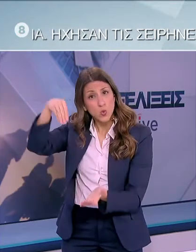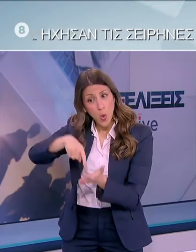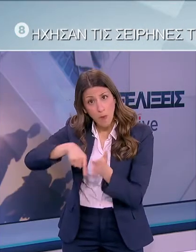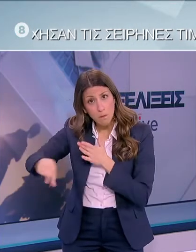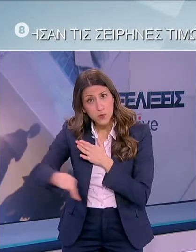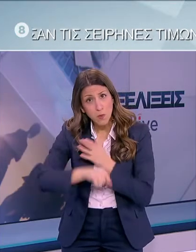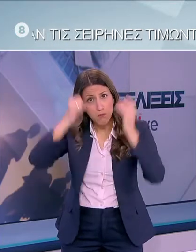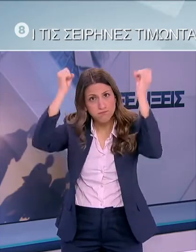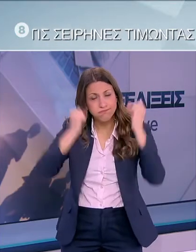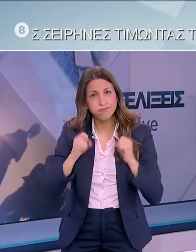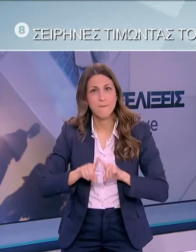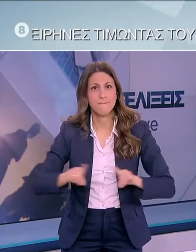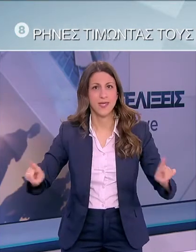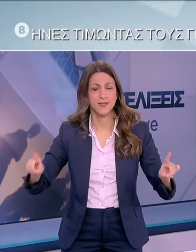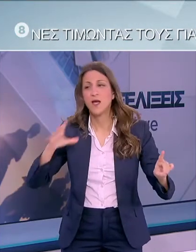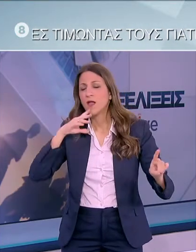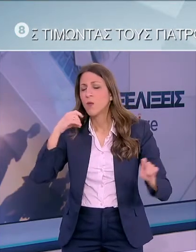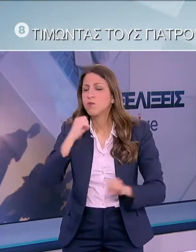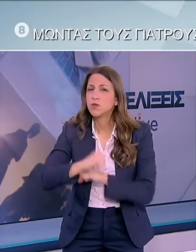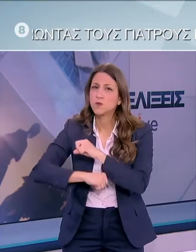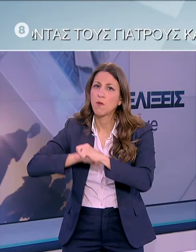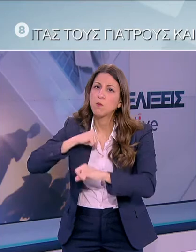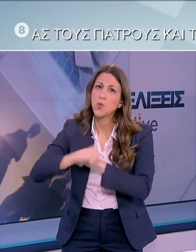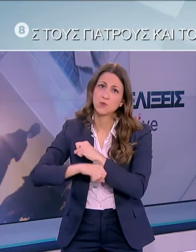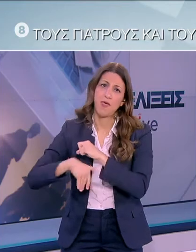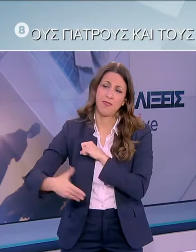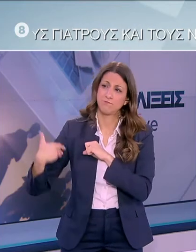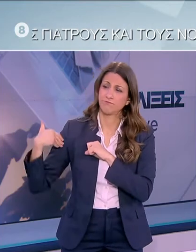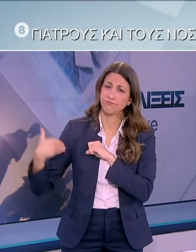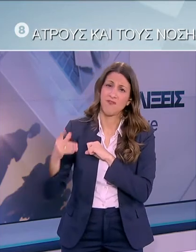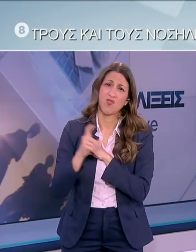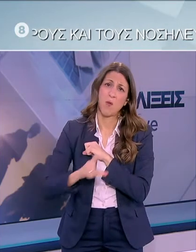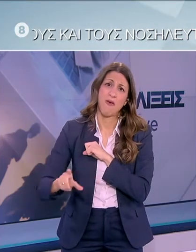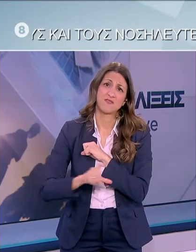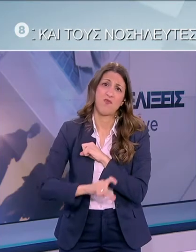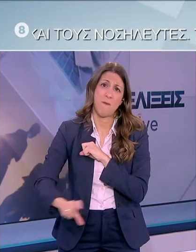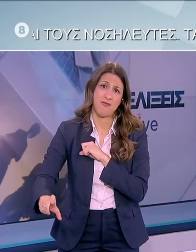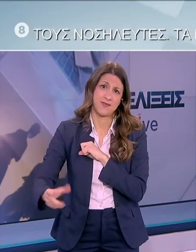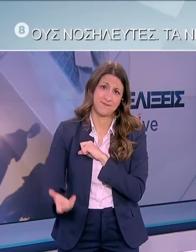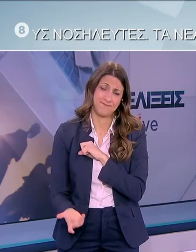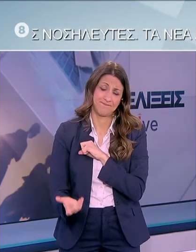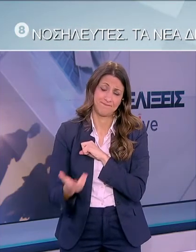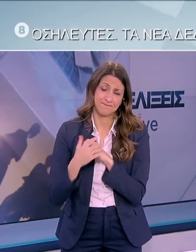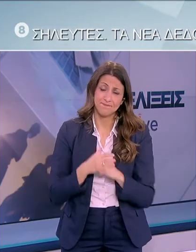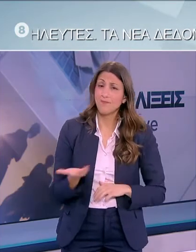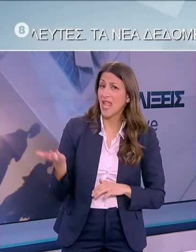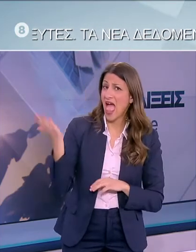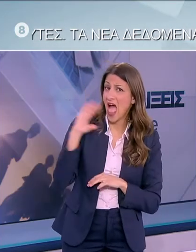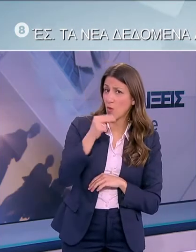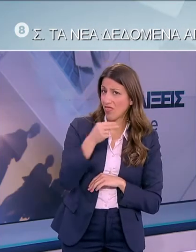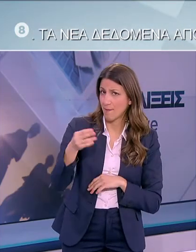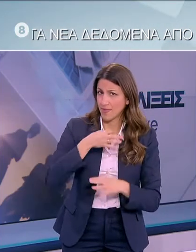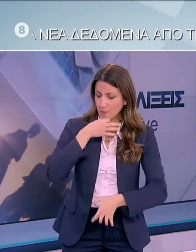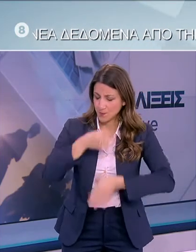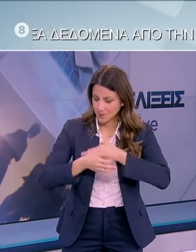σκληρή προσπάθεια και με πολλές, μα πάρα πολλές στερήσεις εδώ και πολλές εβδομάδες. Θα ήθελα επίσης να αναφερθώ σε ακόμα ένα ζήτημα